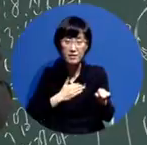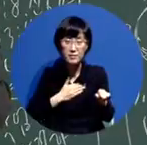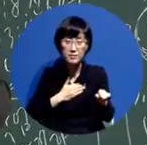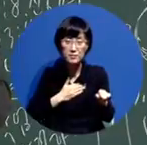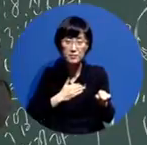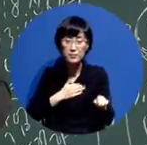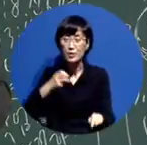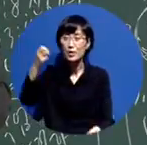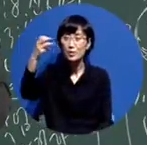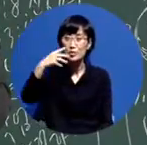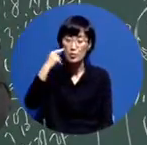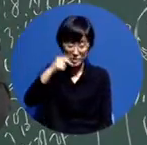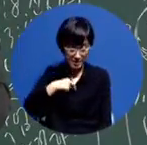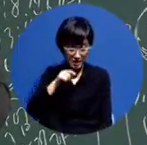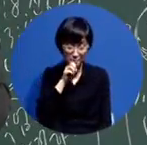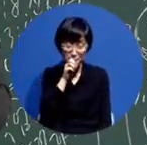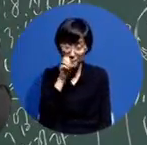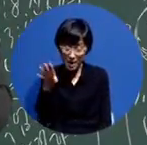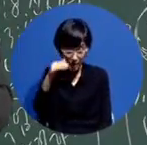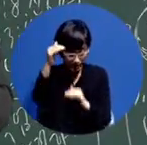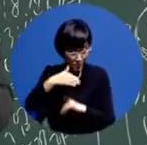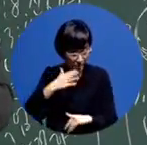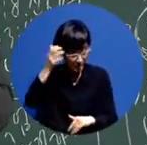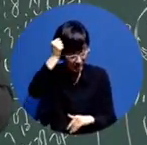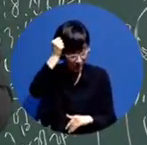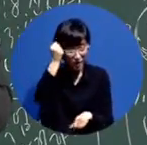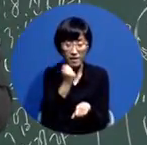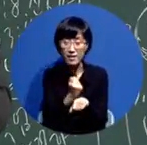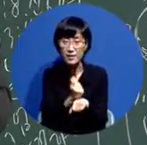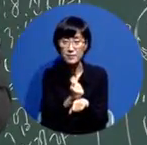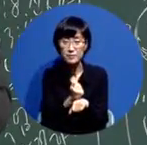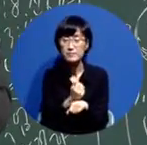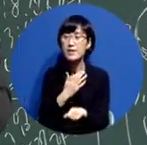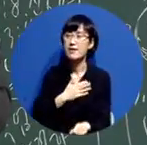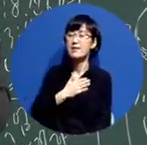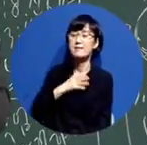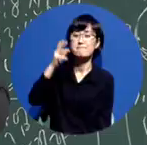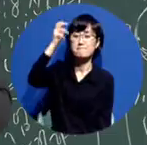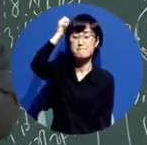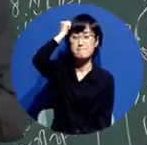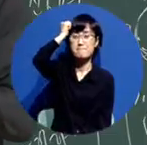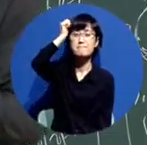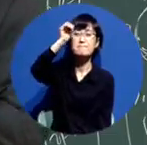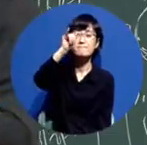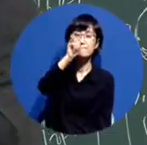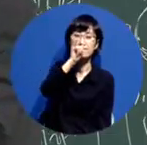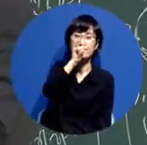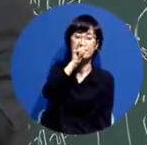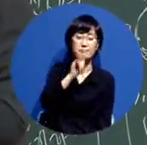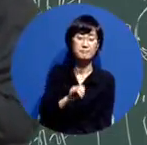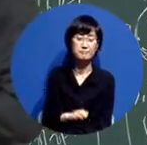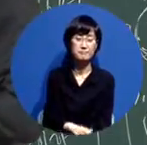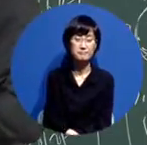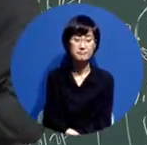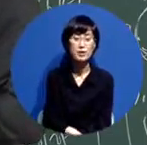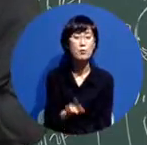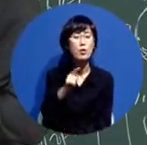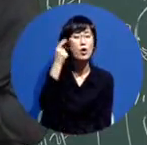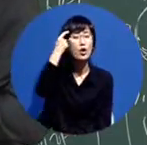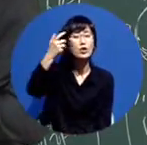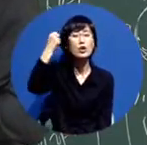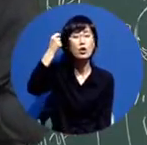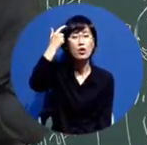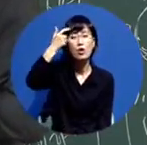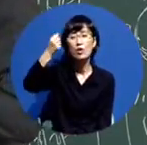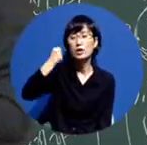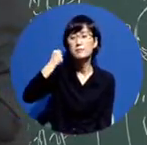님하신말씀기억나냐물어봤어요， 说你还记得柳牧师讲过的话吗？ 기억난다는거예요， 他说我记得。 이게힘이있어야된다， 就是得有